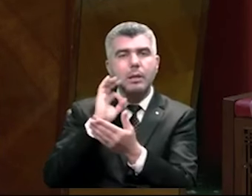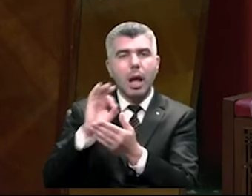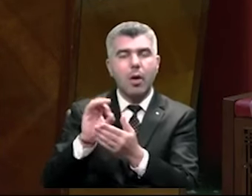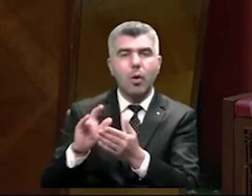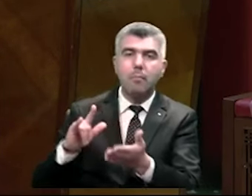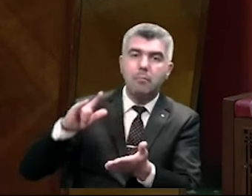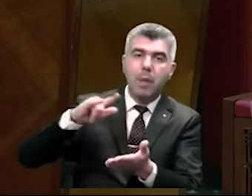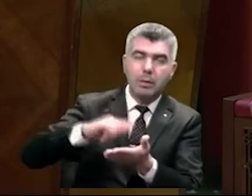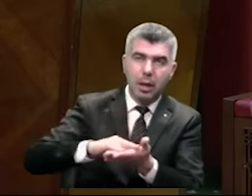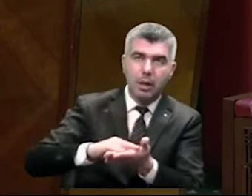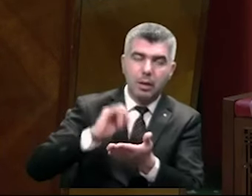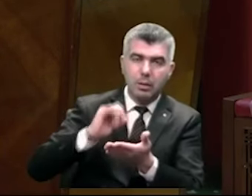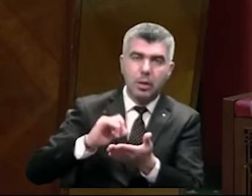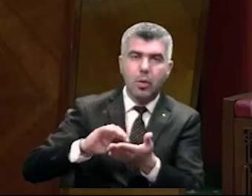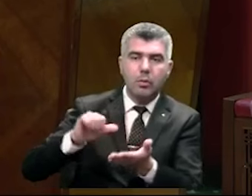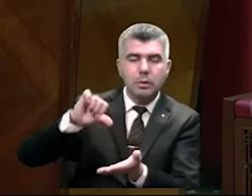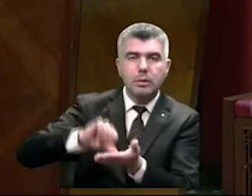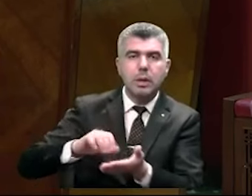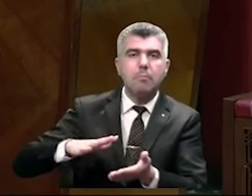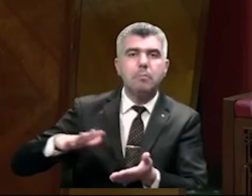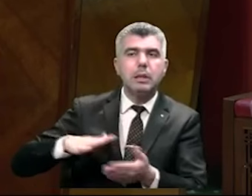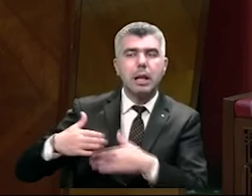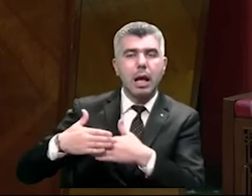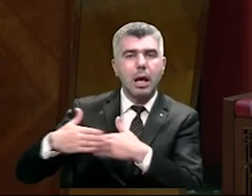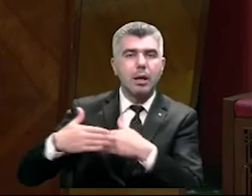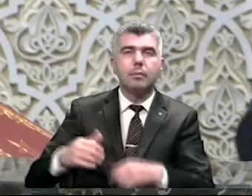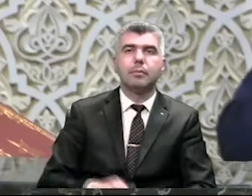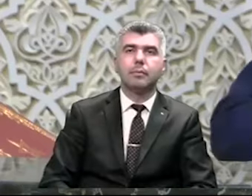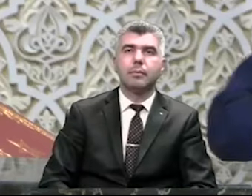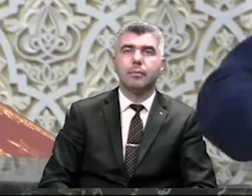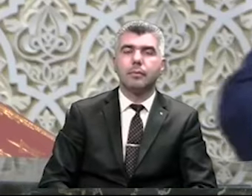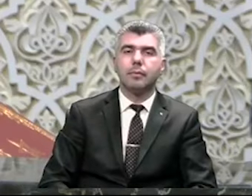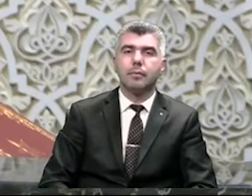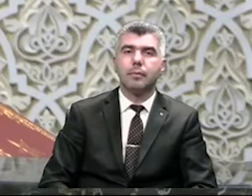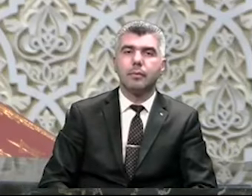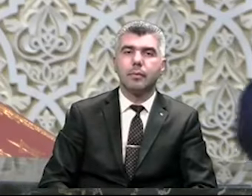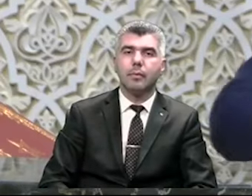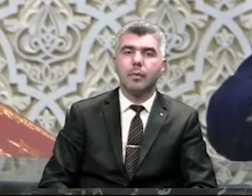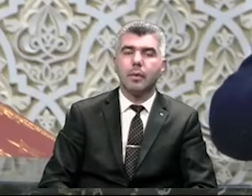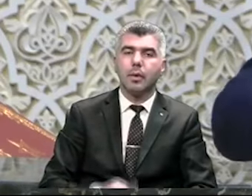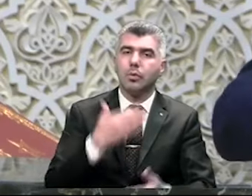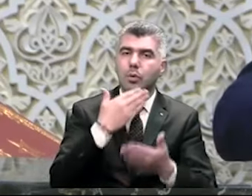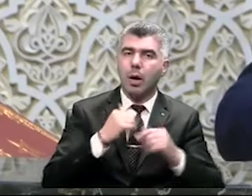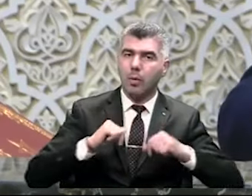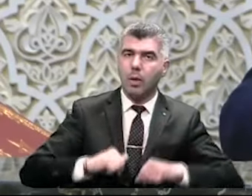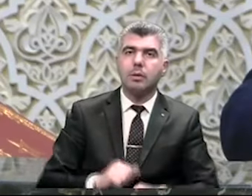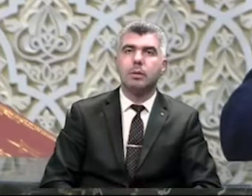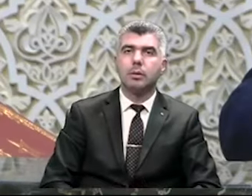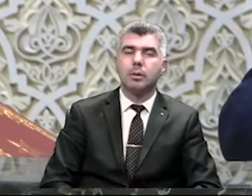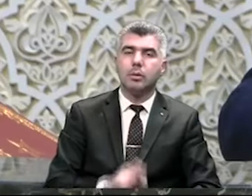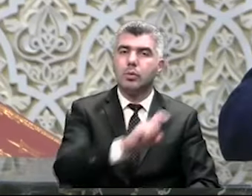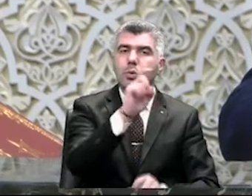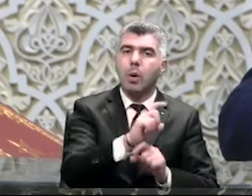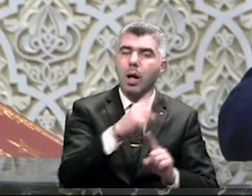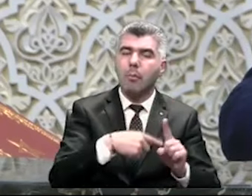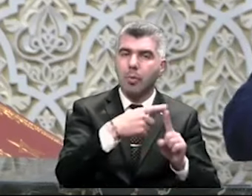بين المطارات والمركز الحضري اللي قريب من المطار وشكرا السيد الوزير المحترم اذا